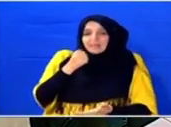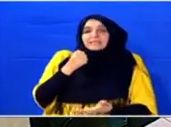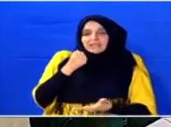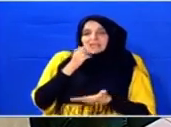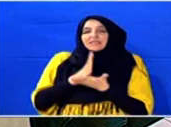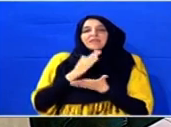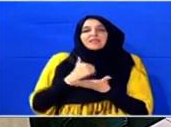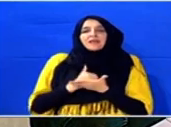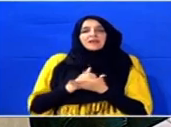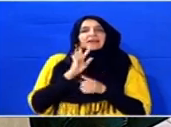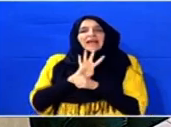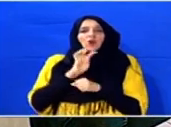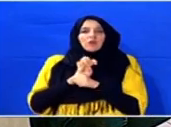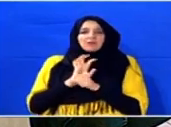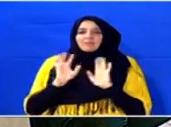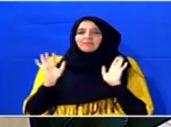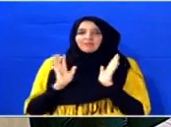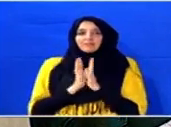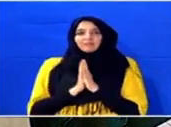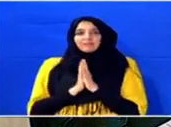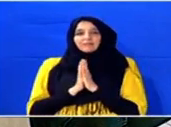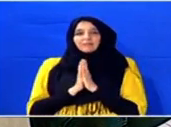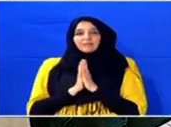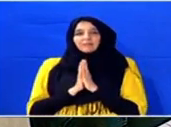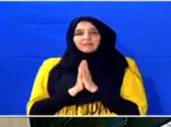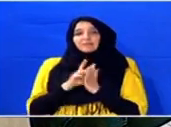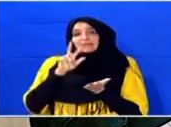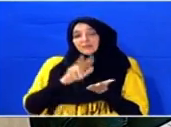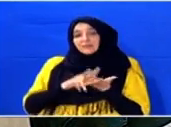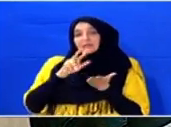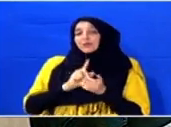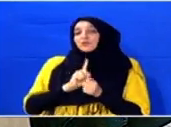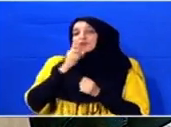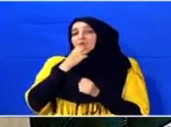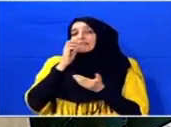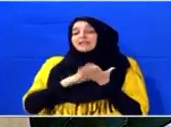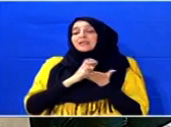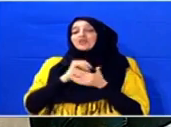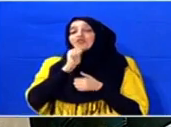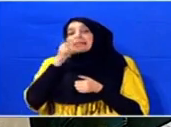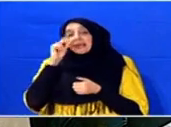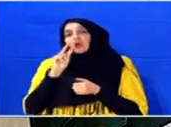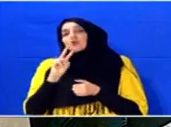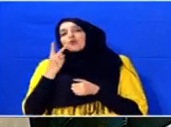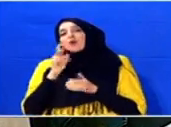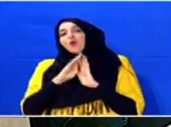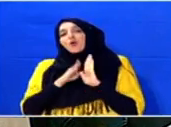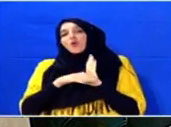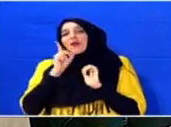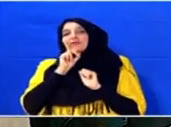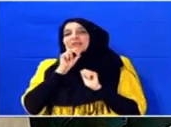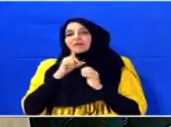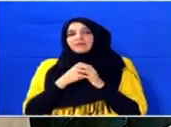نقسموها على 14 طيب قال لقوله تعالى للذكر مثل حظ الانثيين